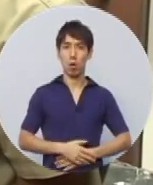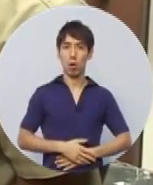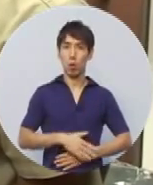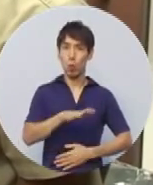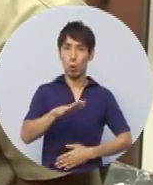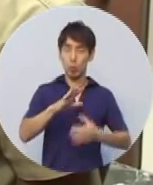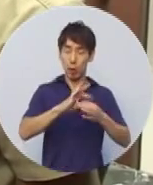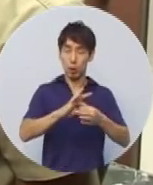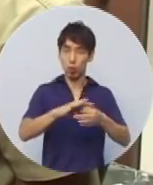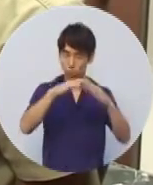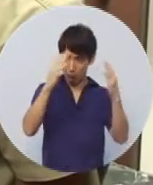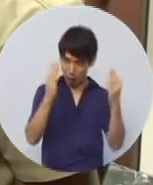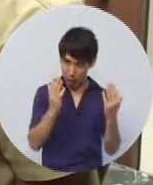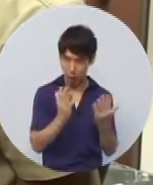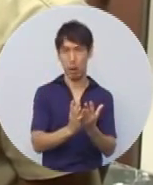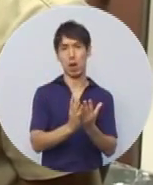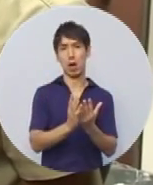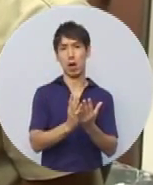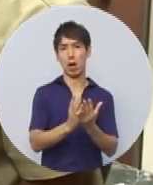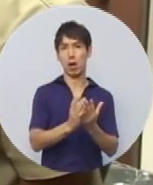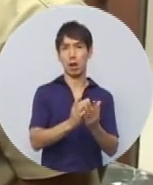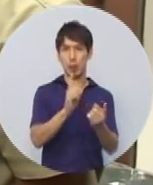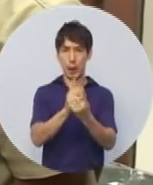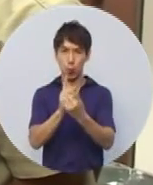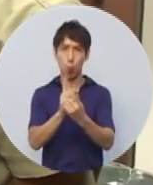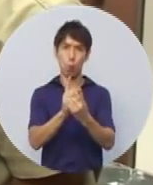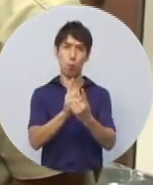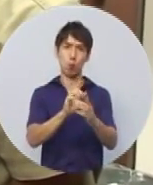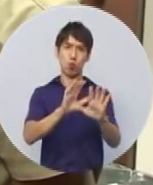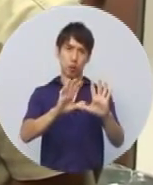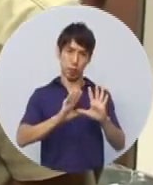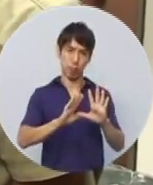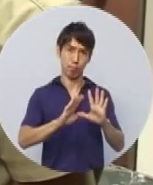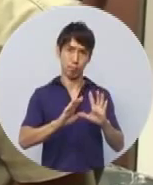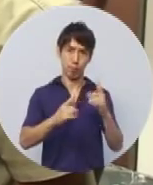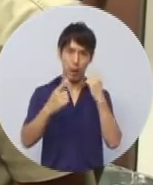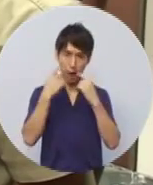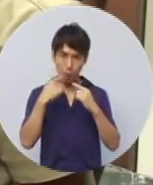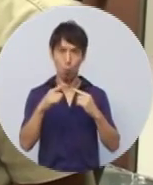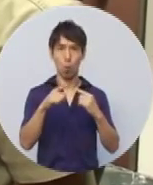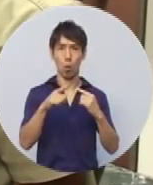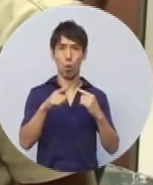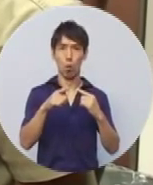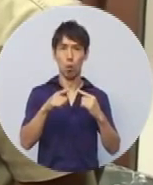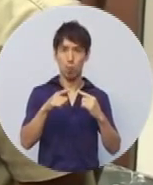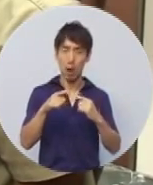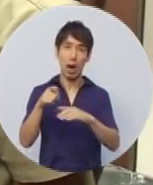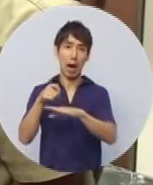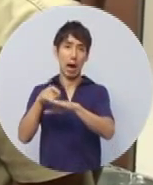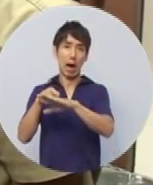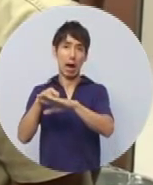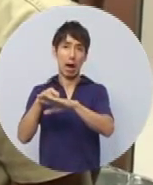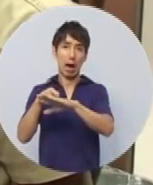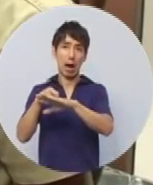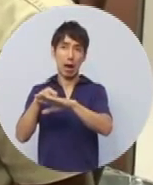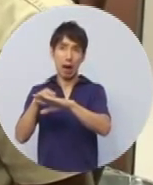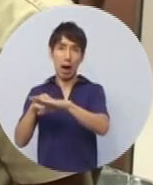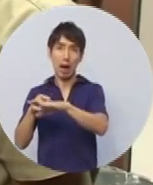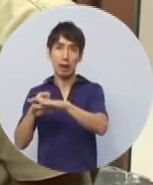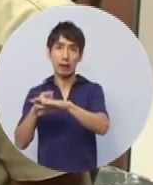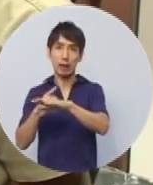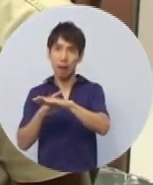関わることは全て対応しようということで、怪我含めた外因性の疾患に関し